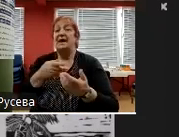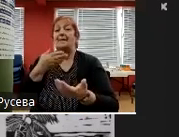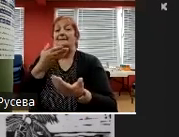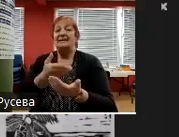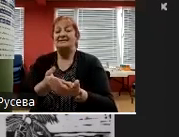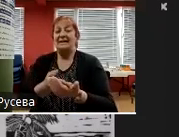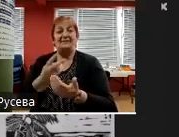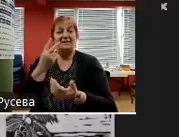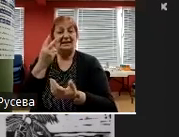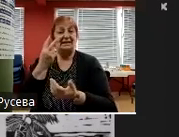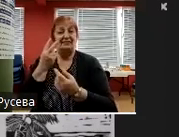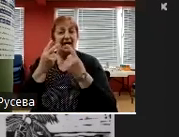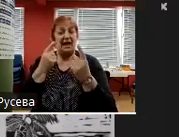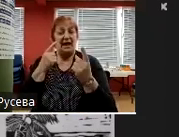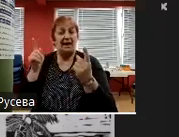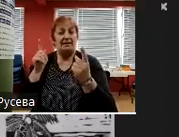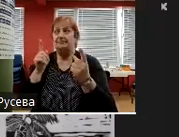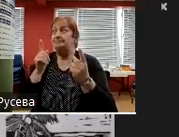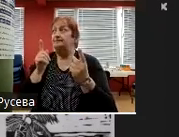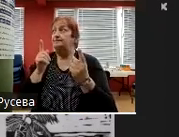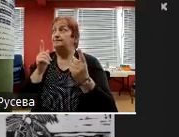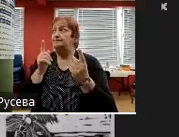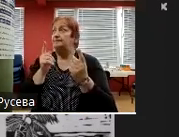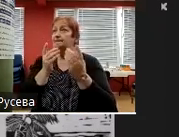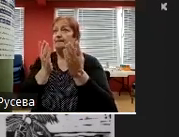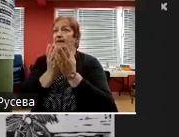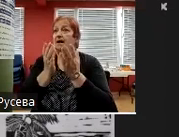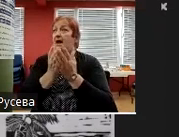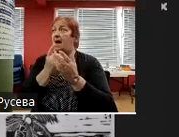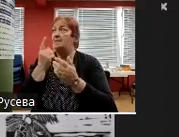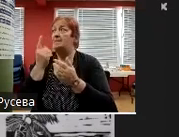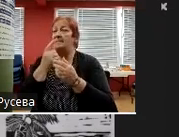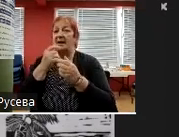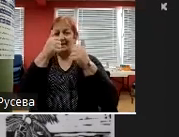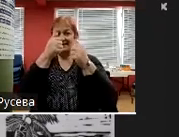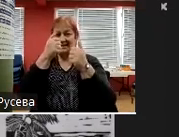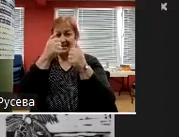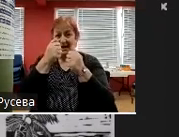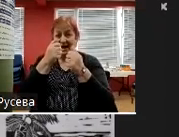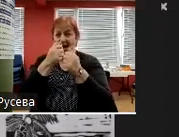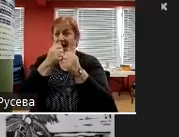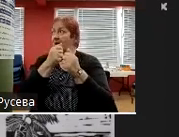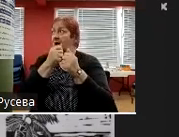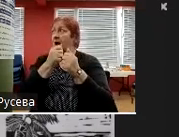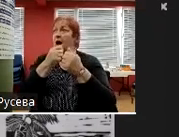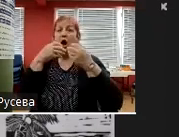представени две котки. На първата снимка няма